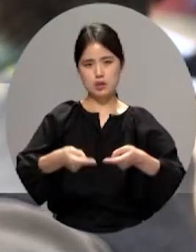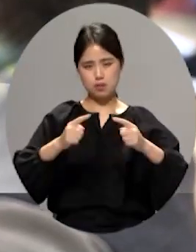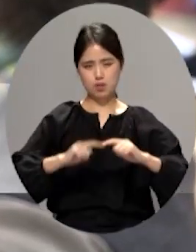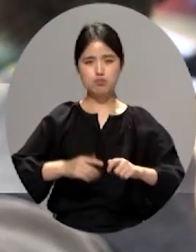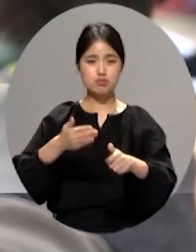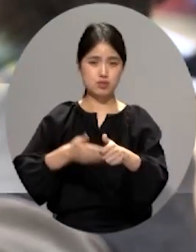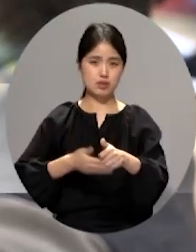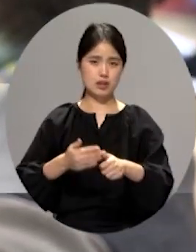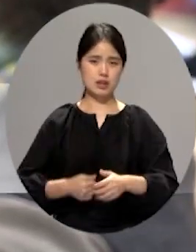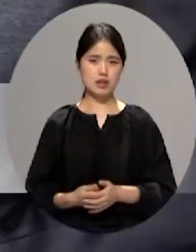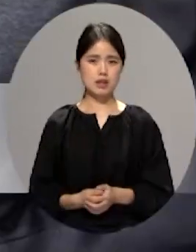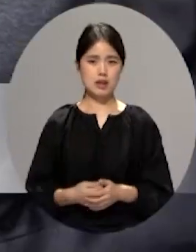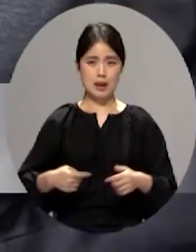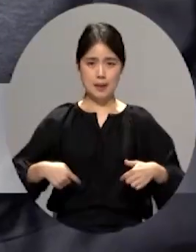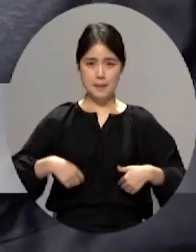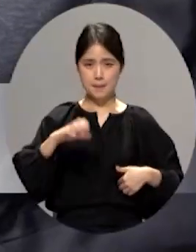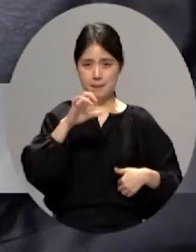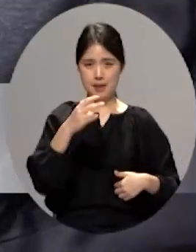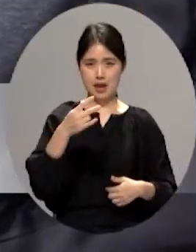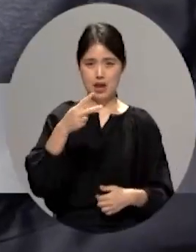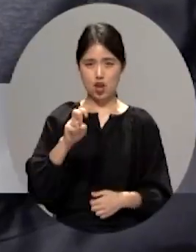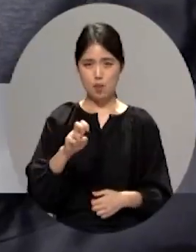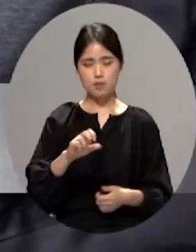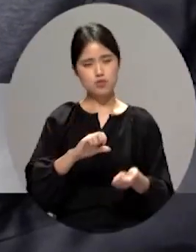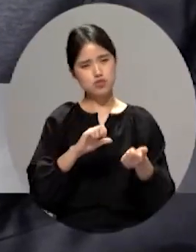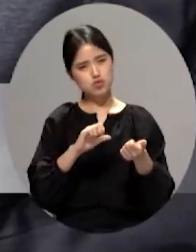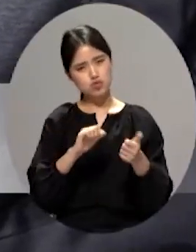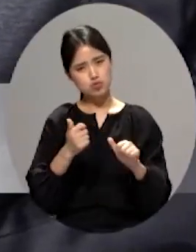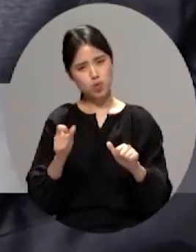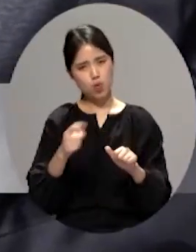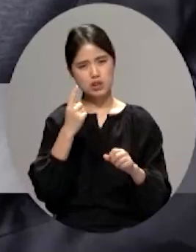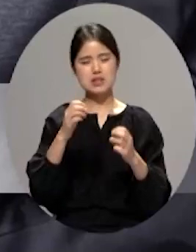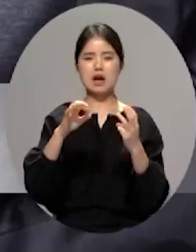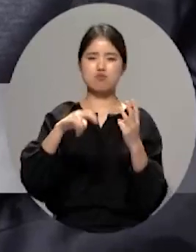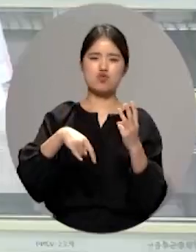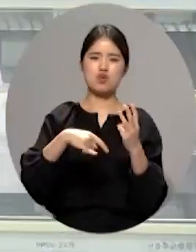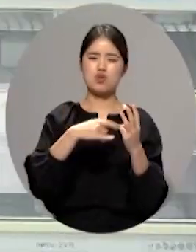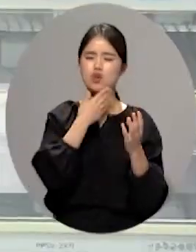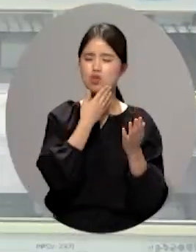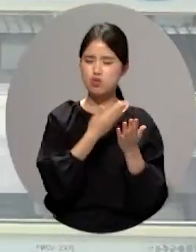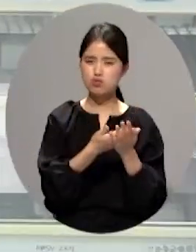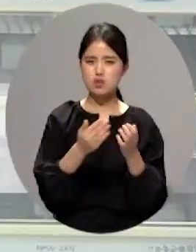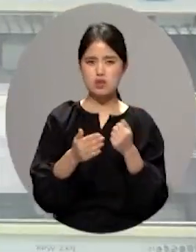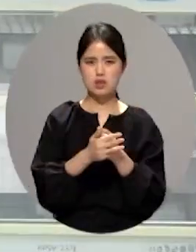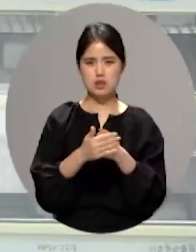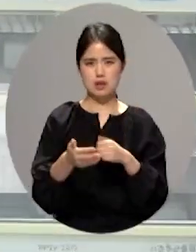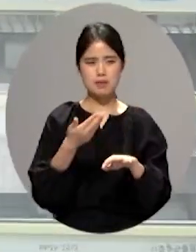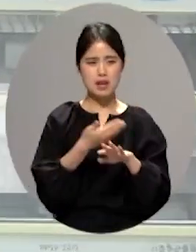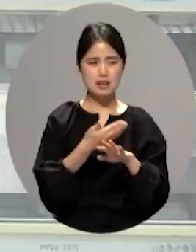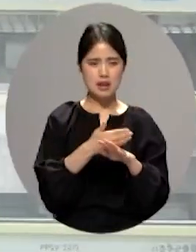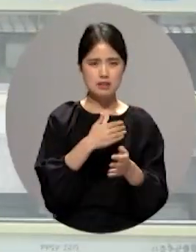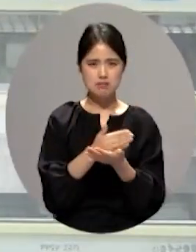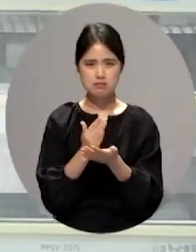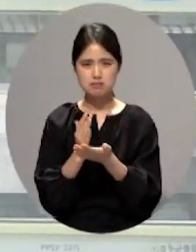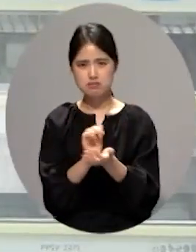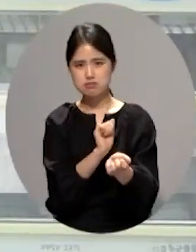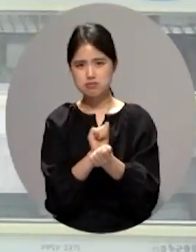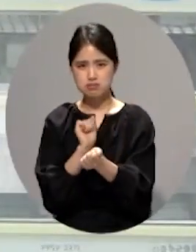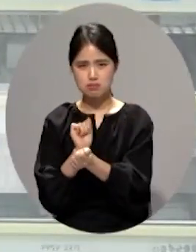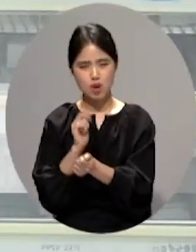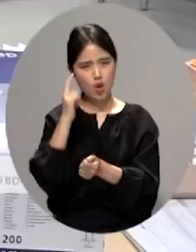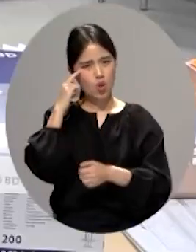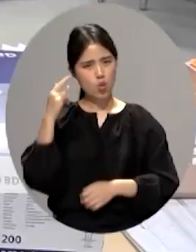참여를 당부했습니다 폐렴은 국내 사망원인 3위 질환으로 특히 균혈증을 동반한 폐렴과